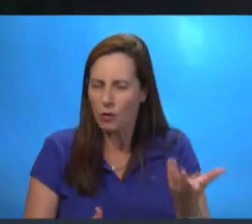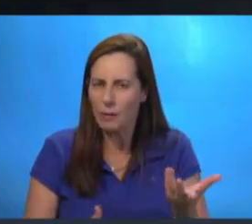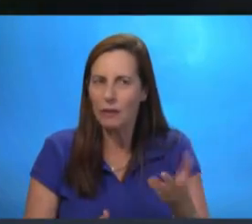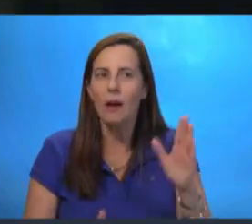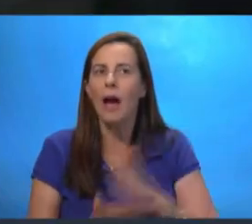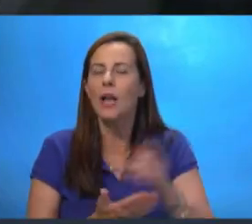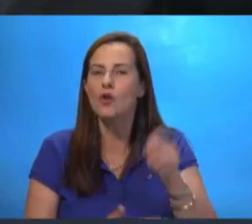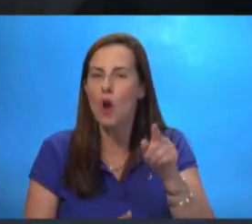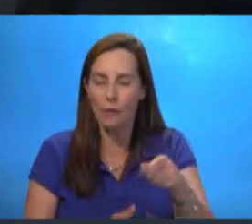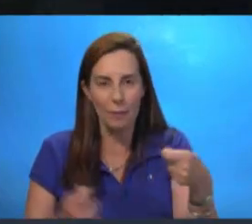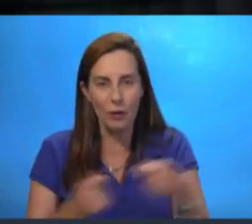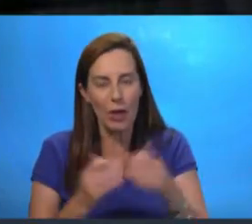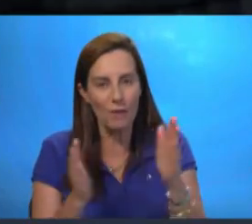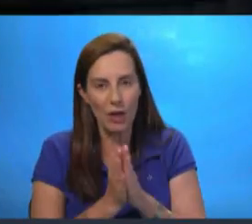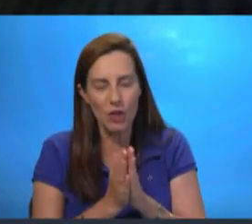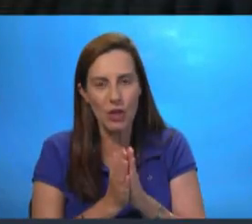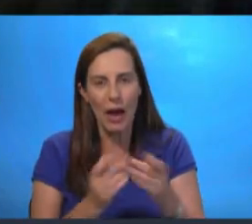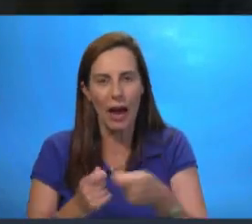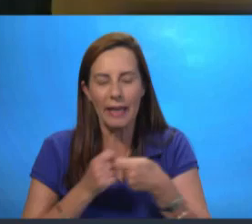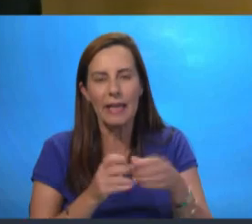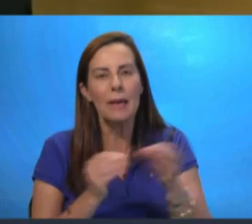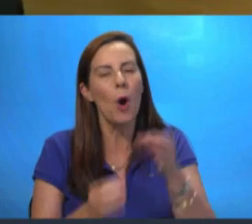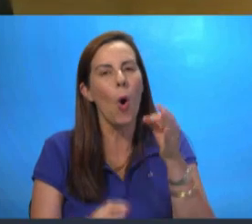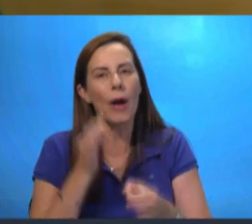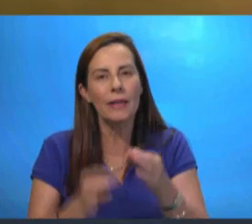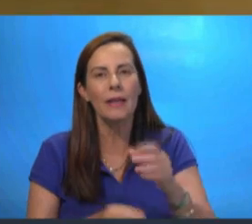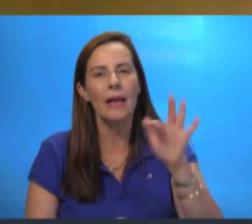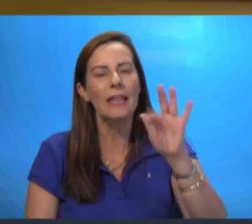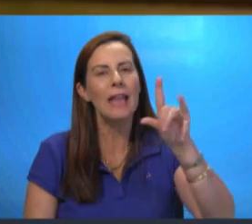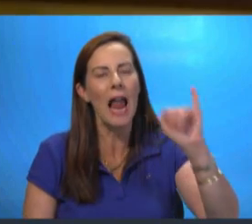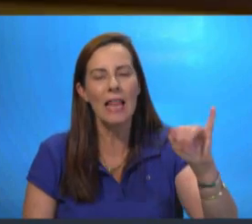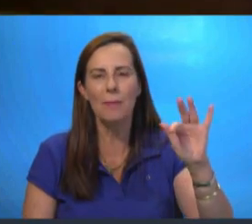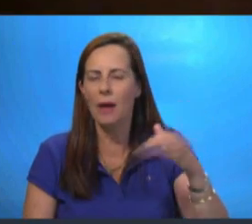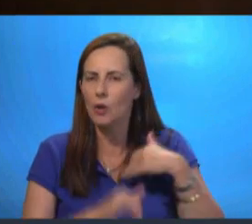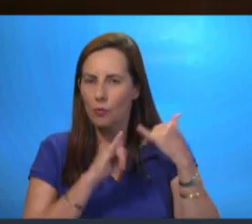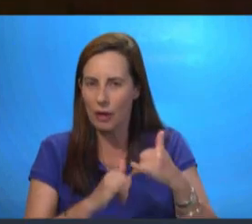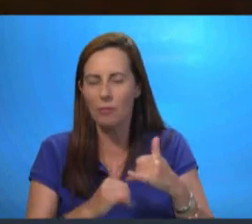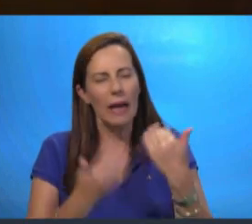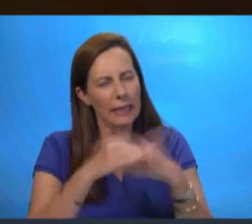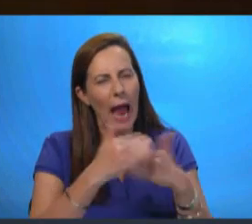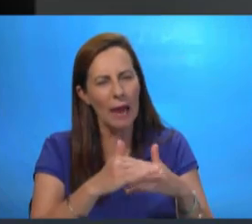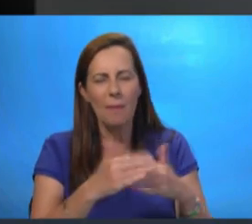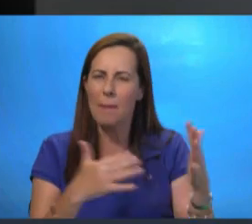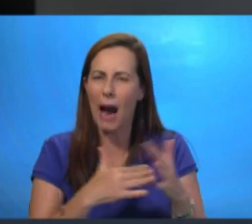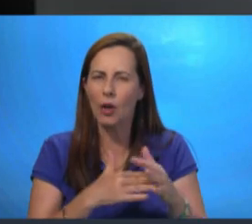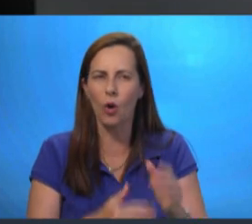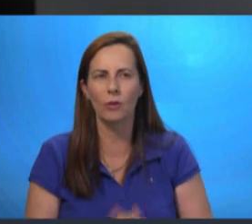סגי בנוגע לבקשת התאגיד באמצעות עורכת הדין טל ליבליך, אנו מביאים הערב קטעים מהחקירות האלה.